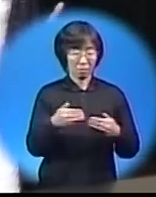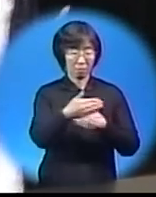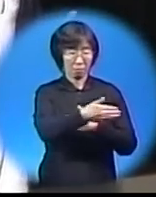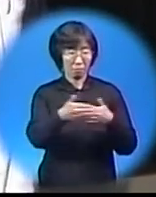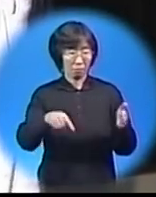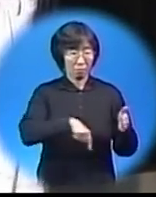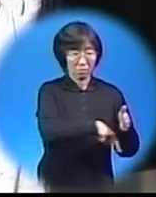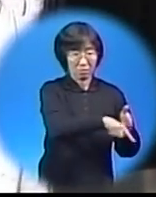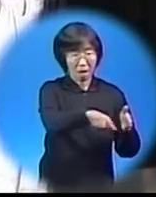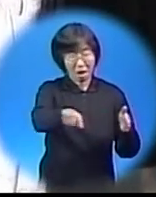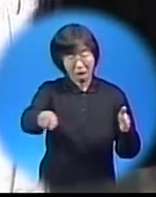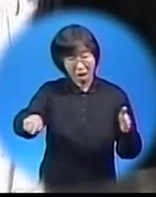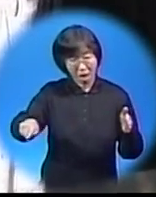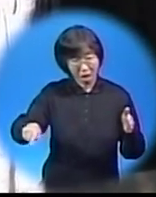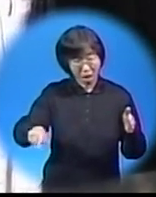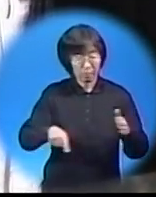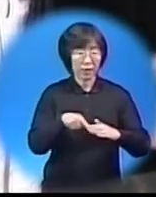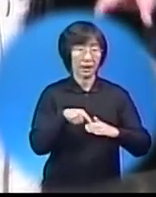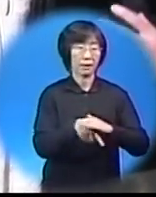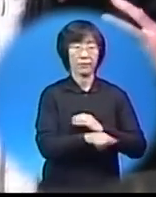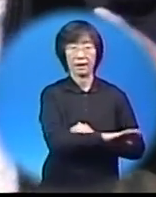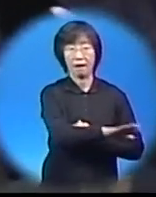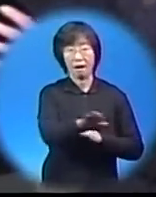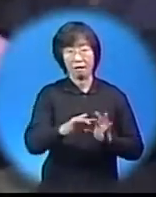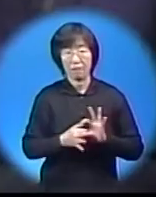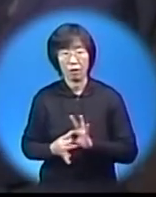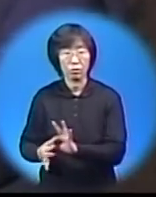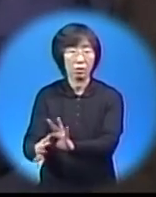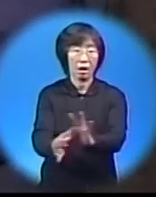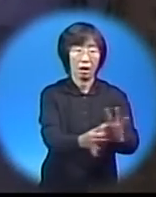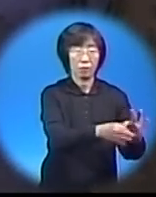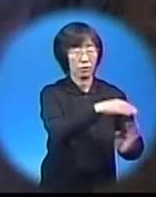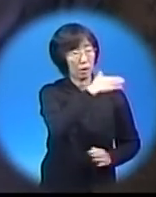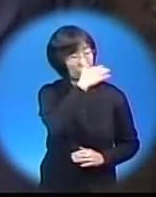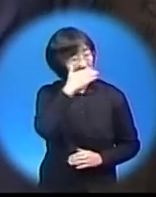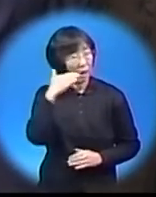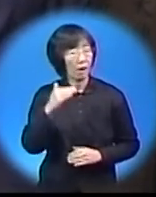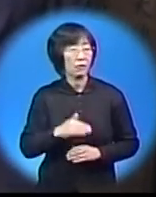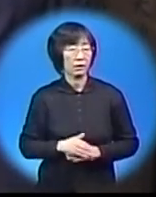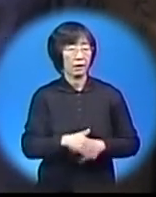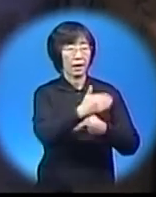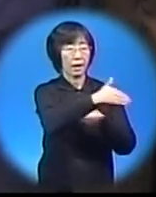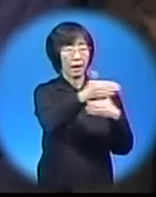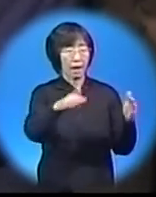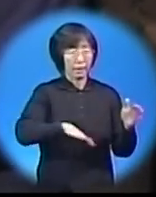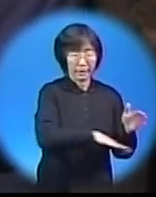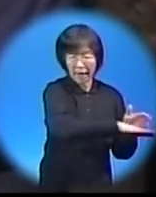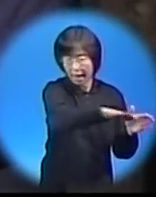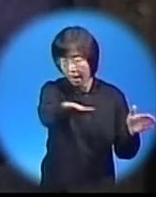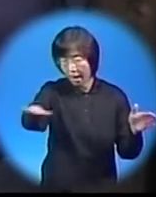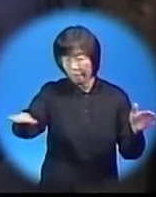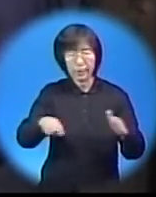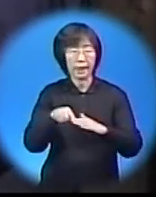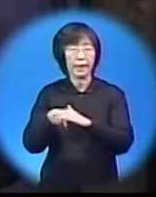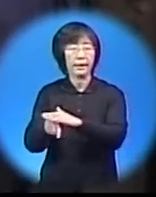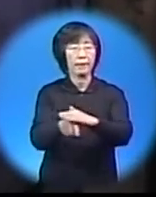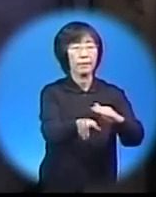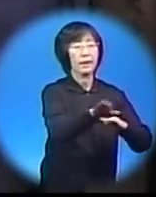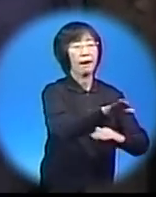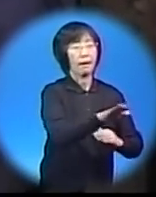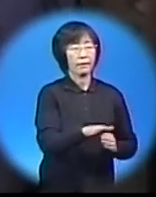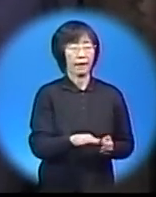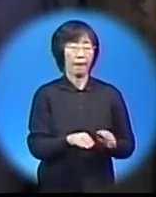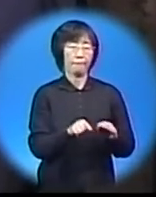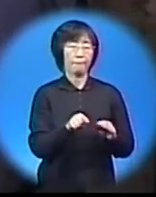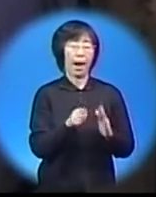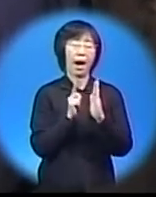おおおおおおおおおおおおお おおおおおおおおおおおおおおおおおおおおおおおおおおおおおおおおおおおおおおおおおおおおおおおおお